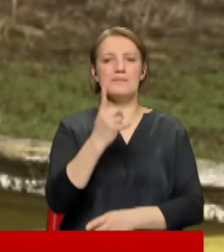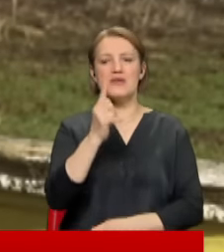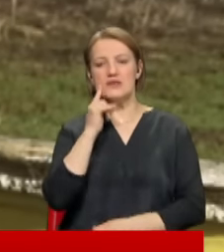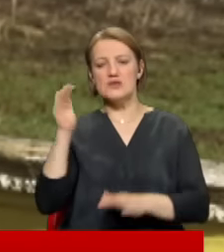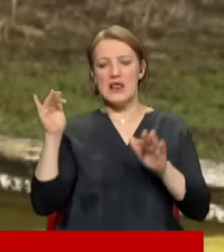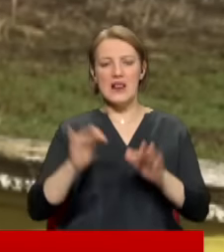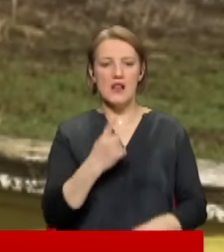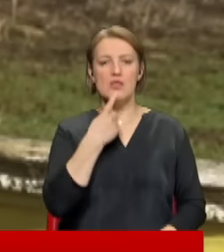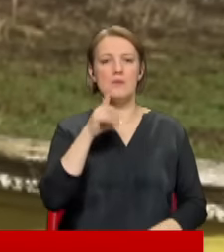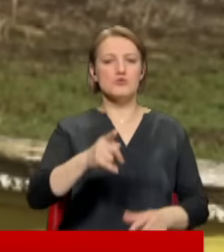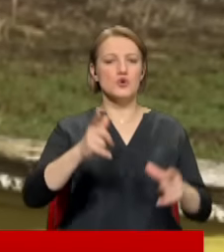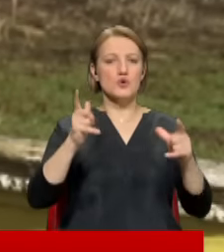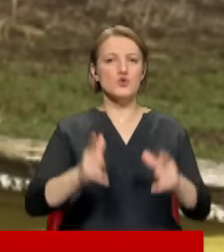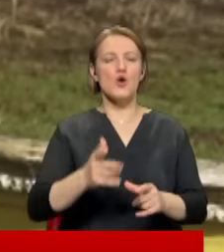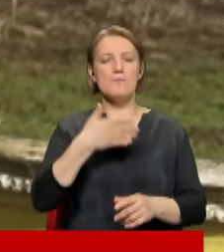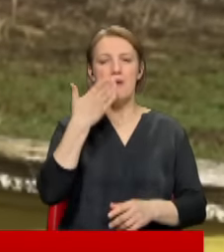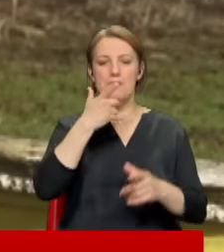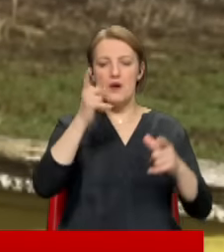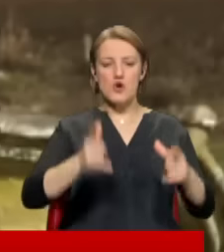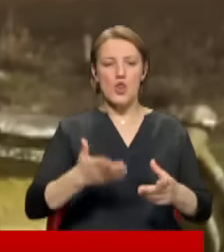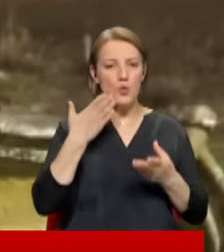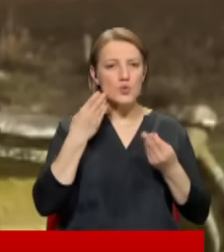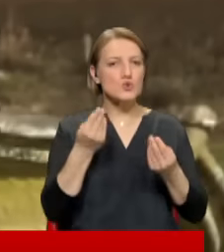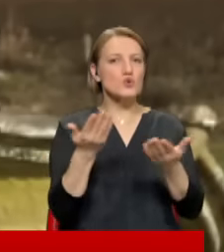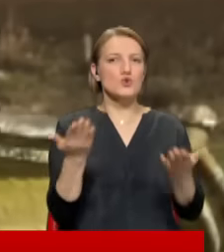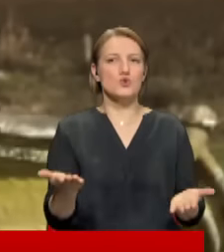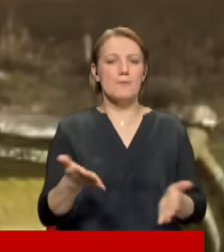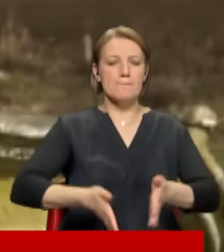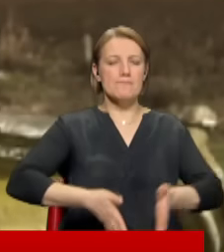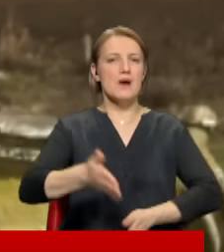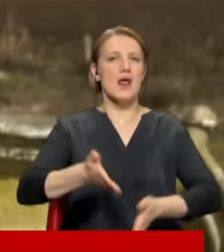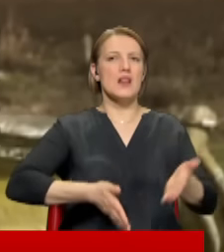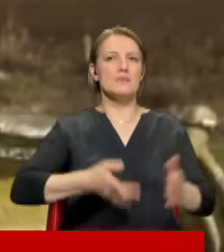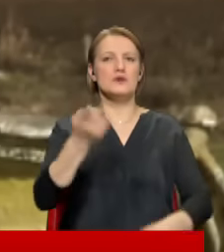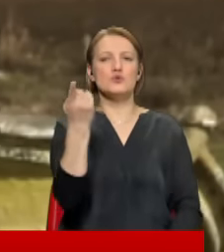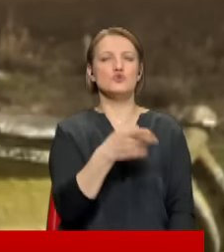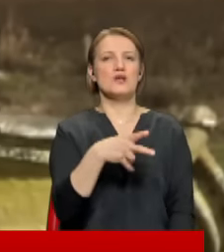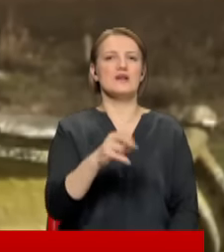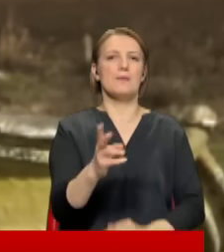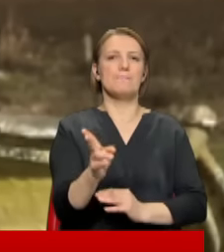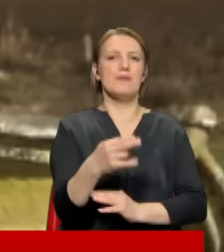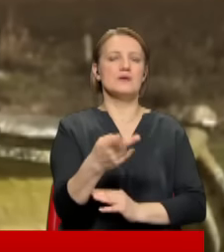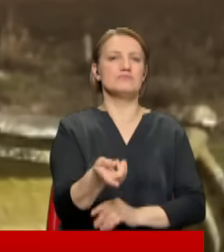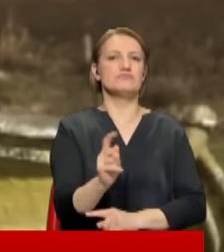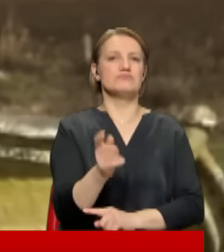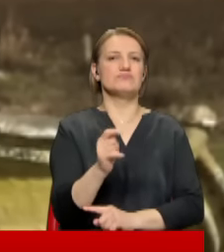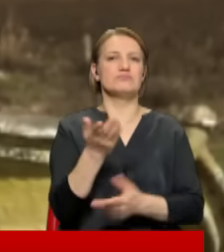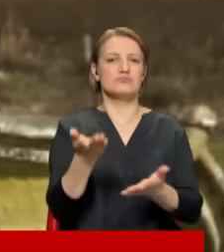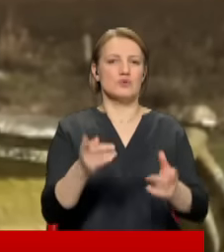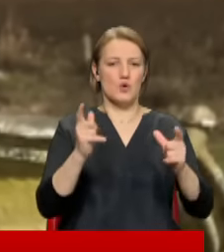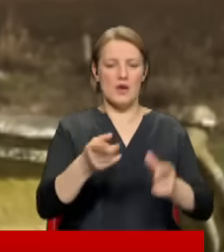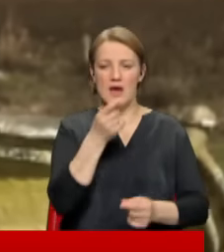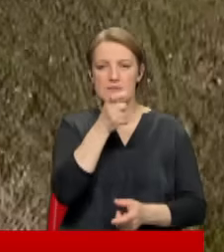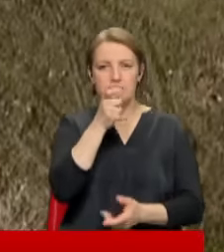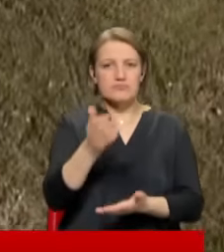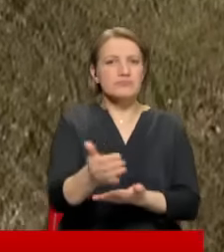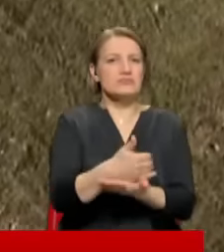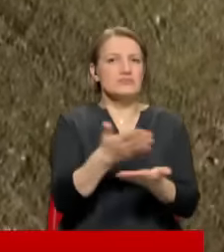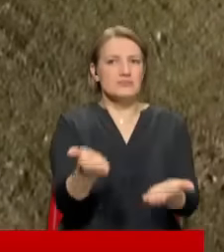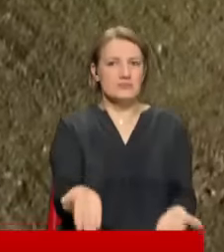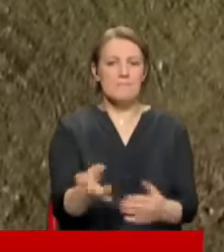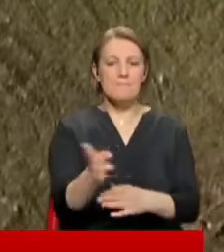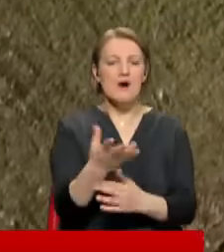de demiyor ki bu Göl Marmara Gölü neden kurudu? Mahallemizin %80'i balıkçılıkla geçinmekteydi bu gölden.